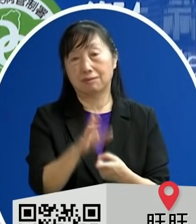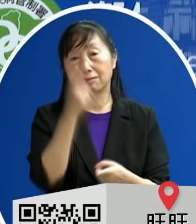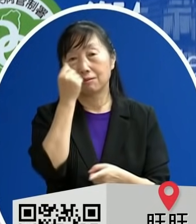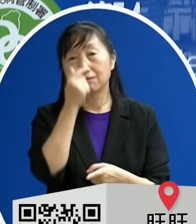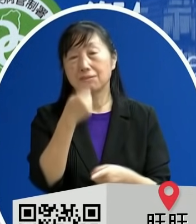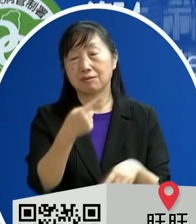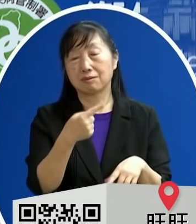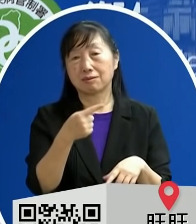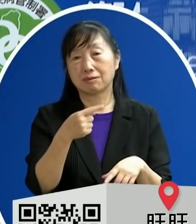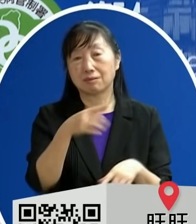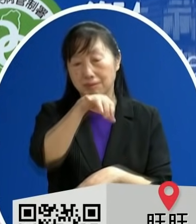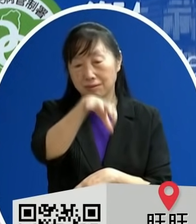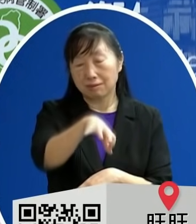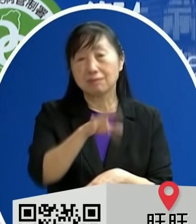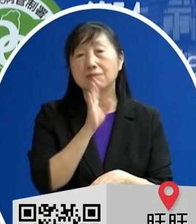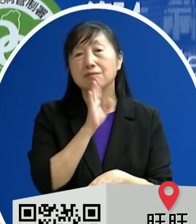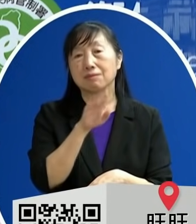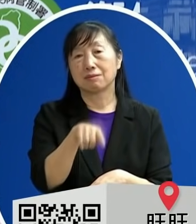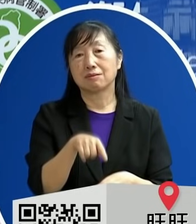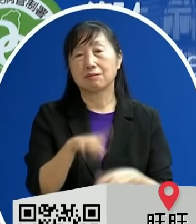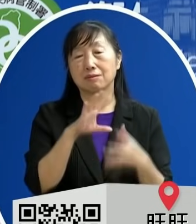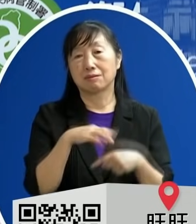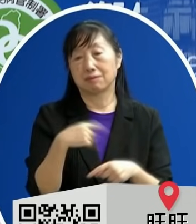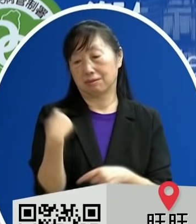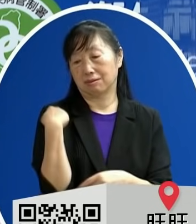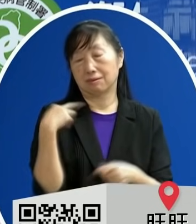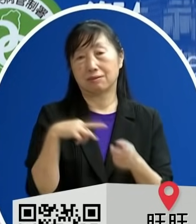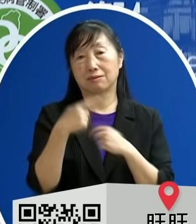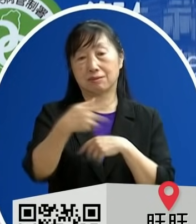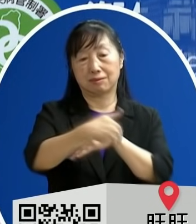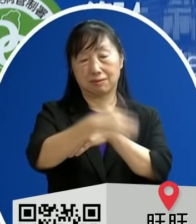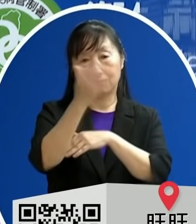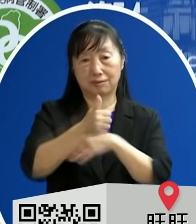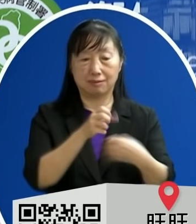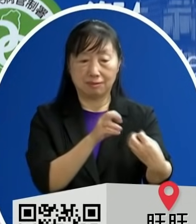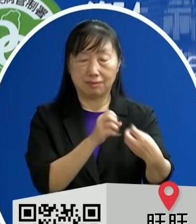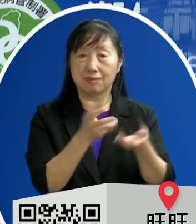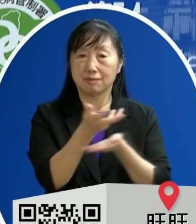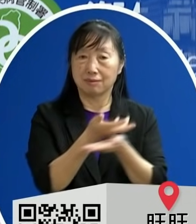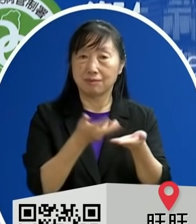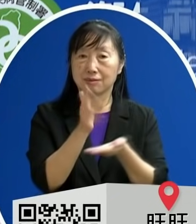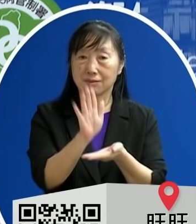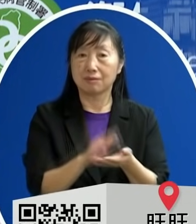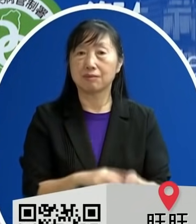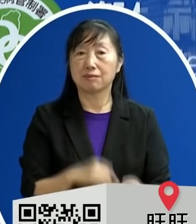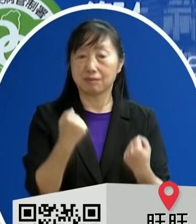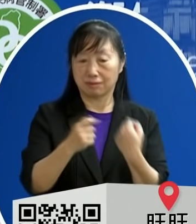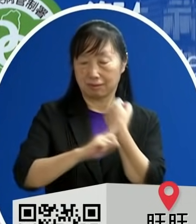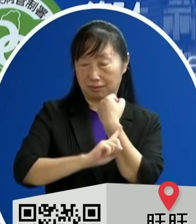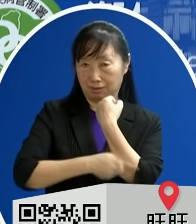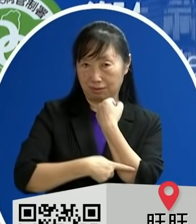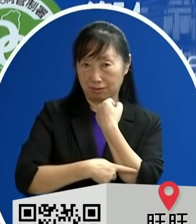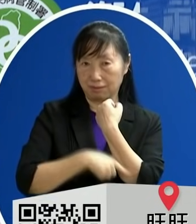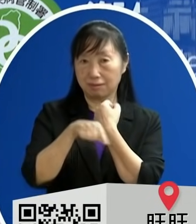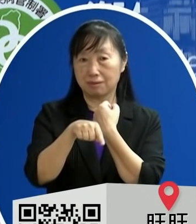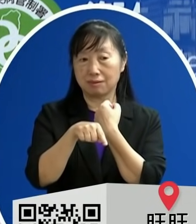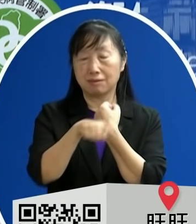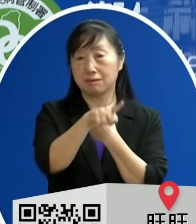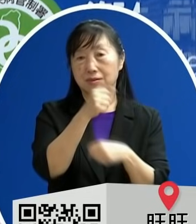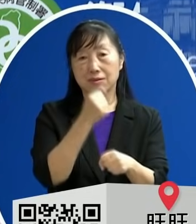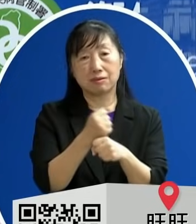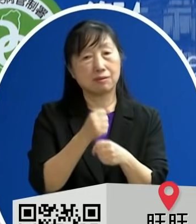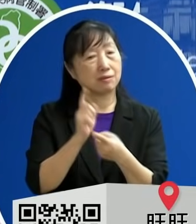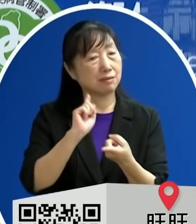性，所以昨天我也跟这杨县长有沟通过，我说这里面在法上面这样做是